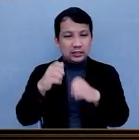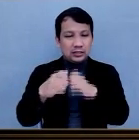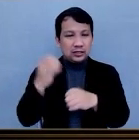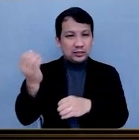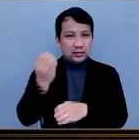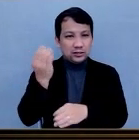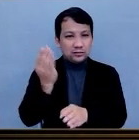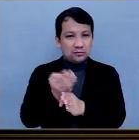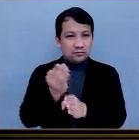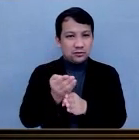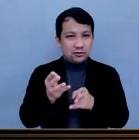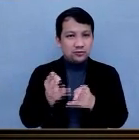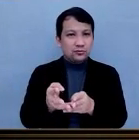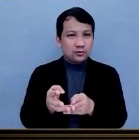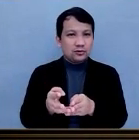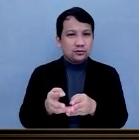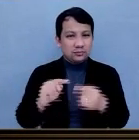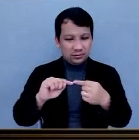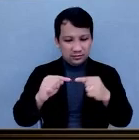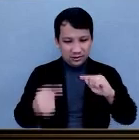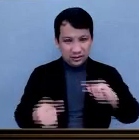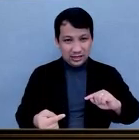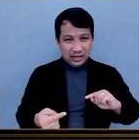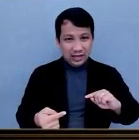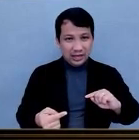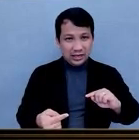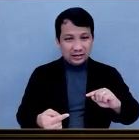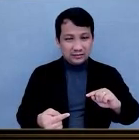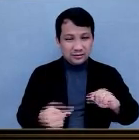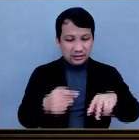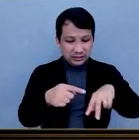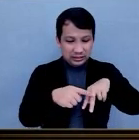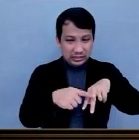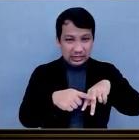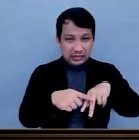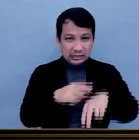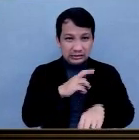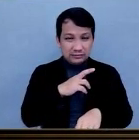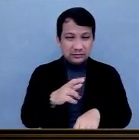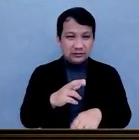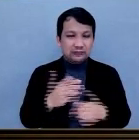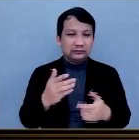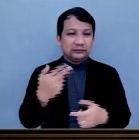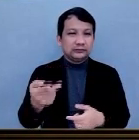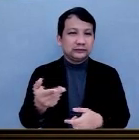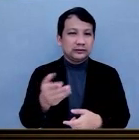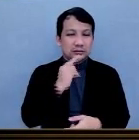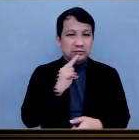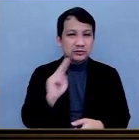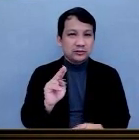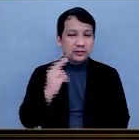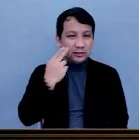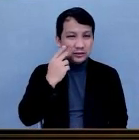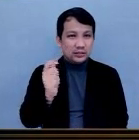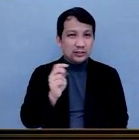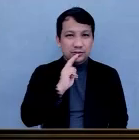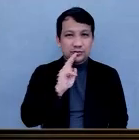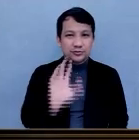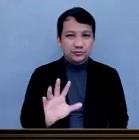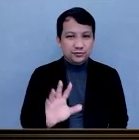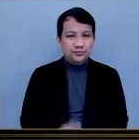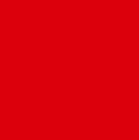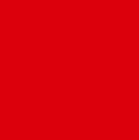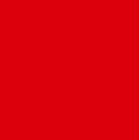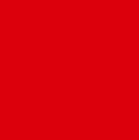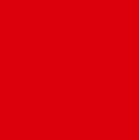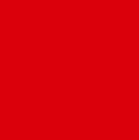busway station. Nabalian sa kanyang kanang binti ang biktima. Nagbabalita mula sa frontline, Hannibal Talete,